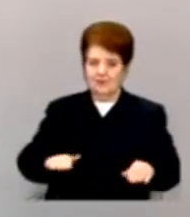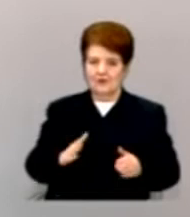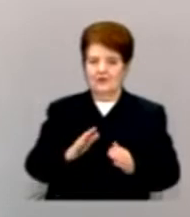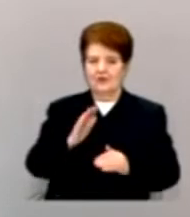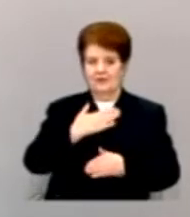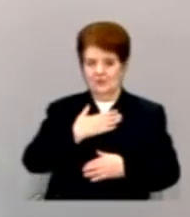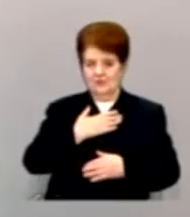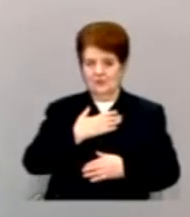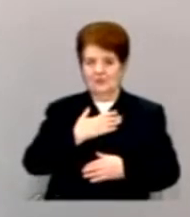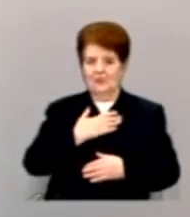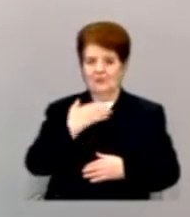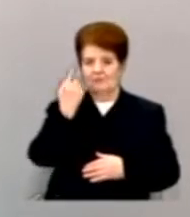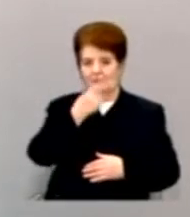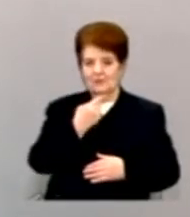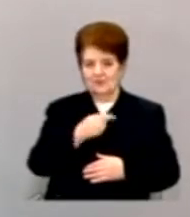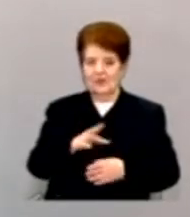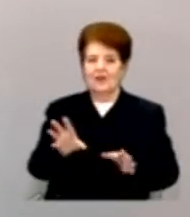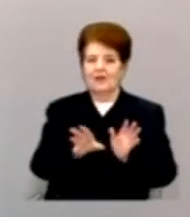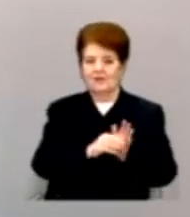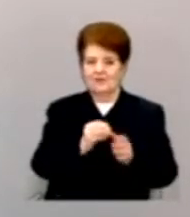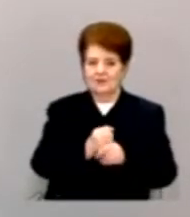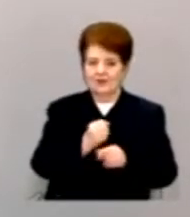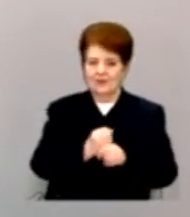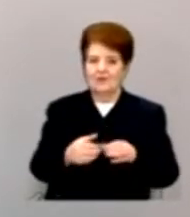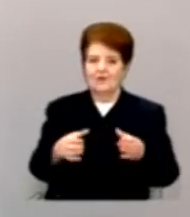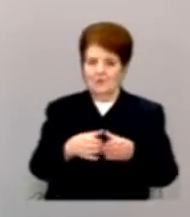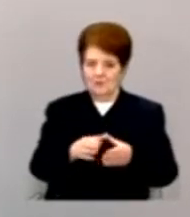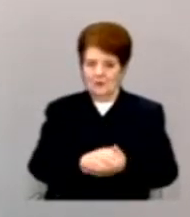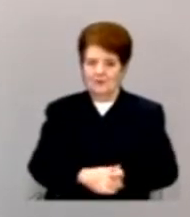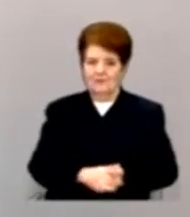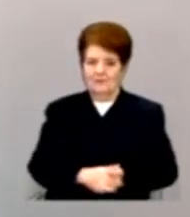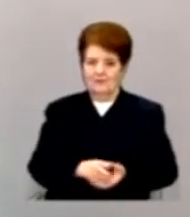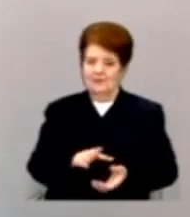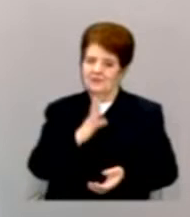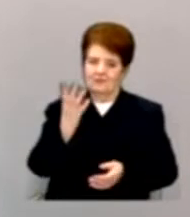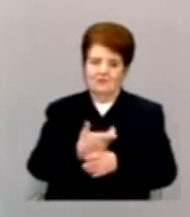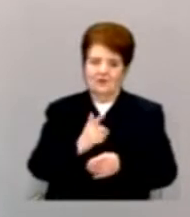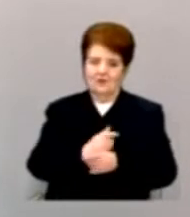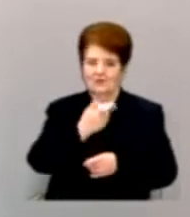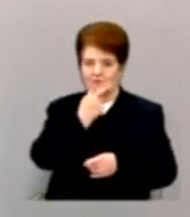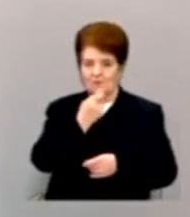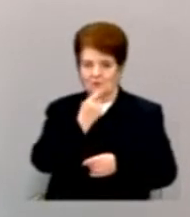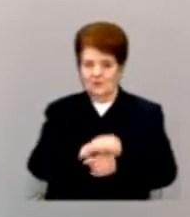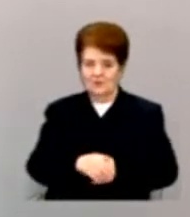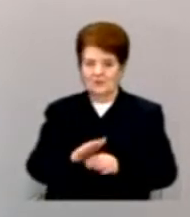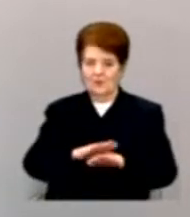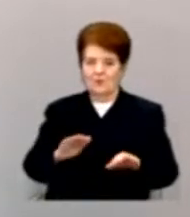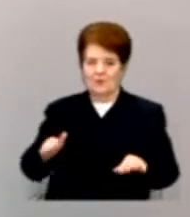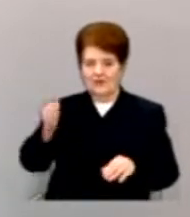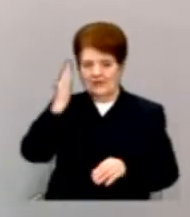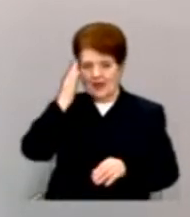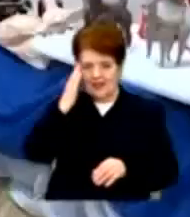noștri. Chiar personal am fost și am lucrat cu ei în grupă și s-a primit ceva foarte frumos, că avem copii talentați